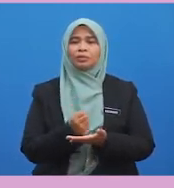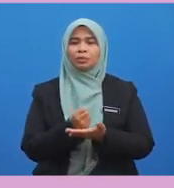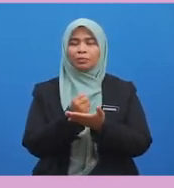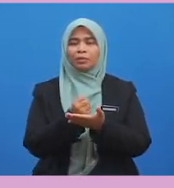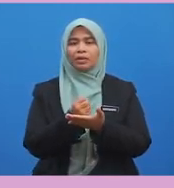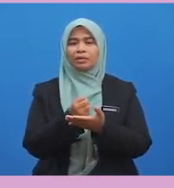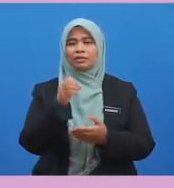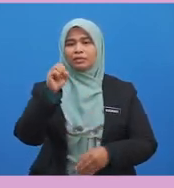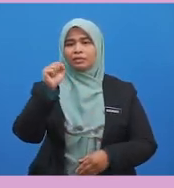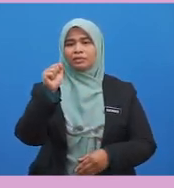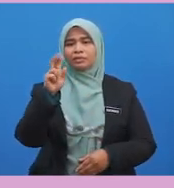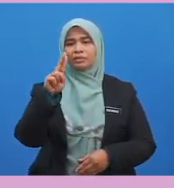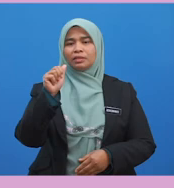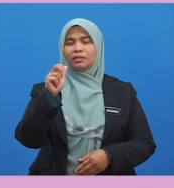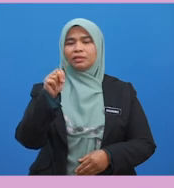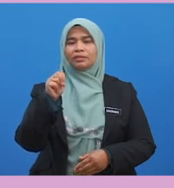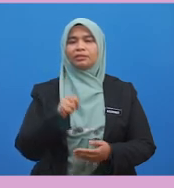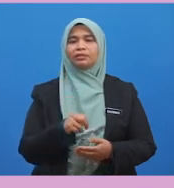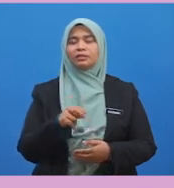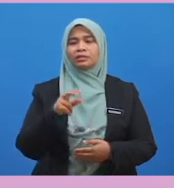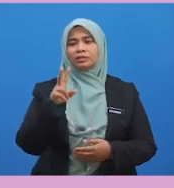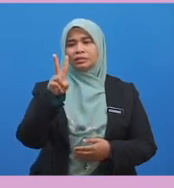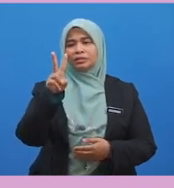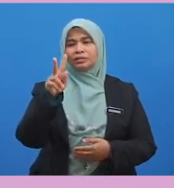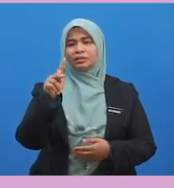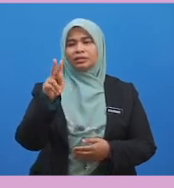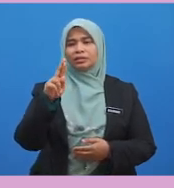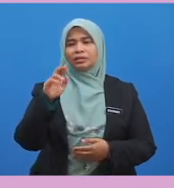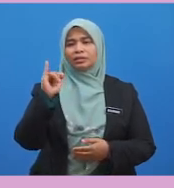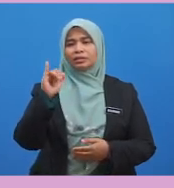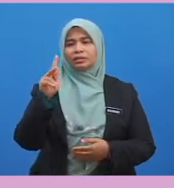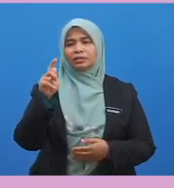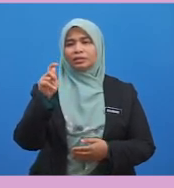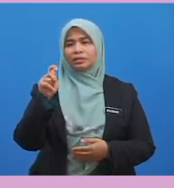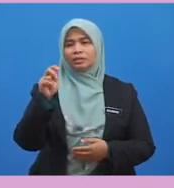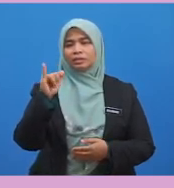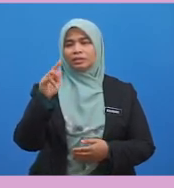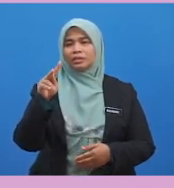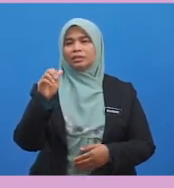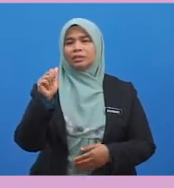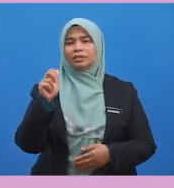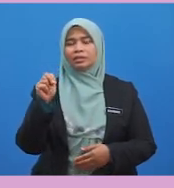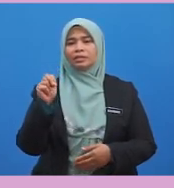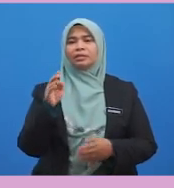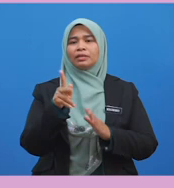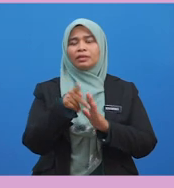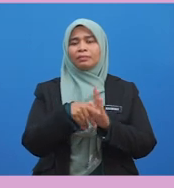saran, kedua, kritikan dan ketiga, kaedah perbincangan.